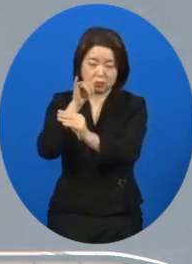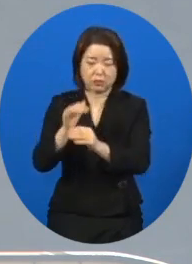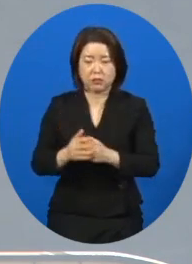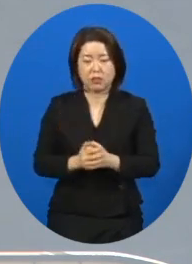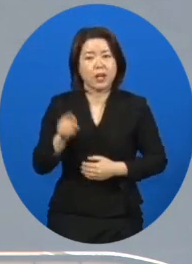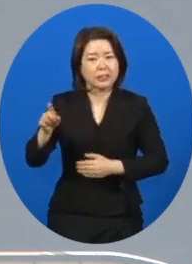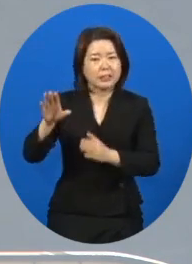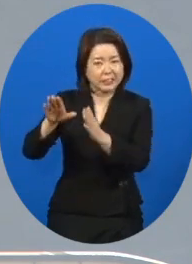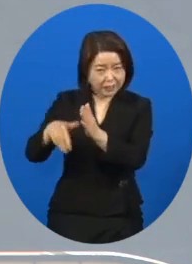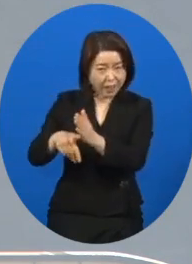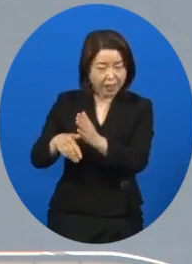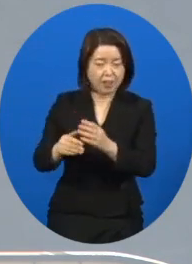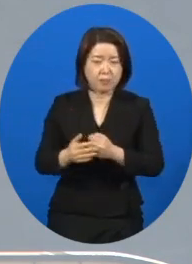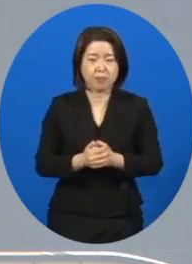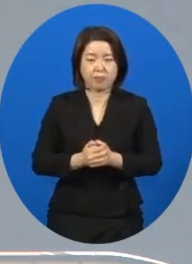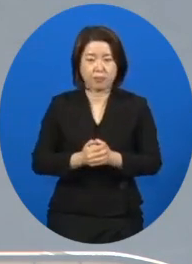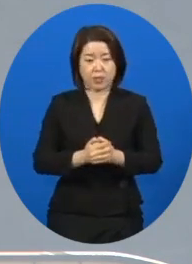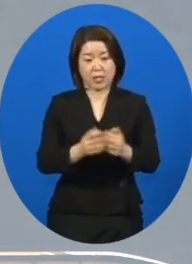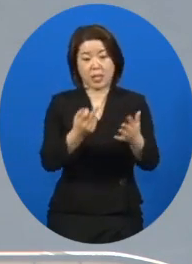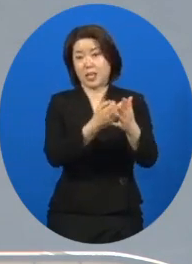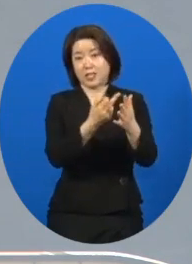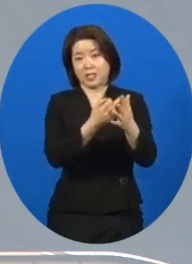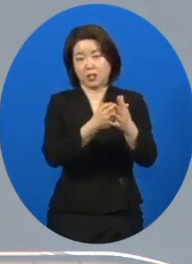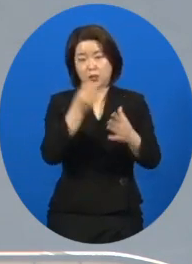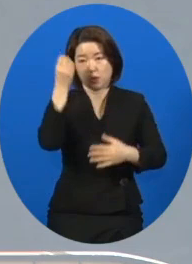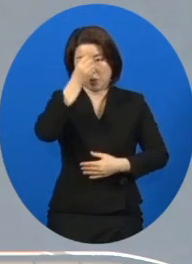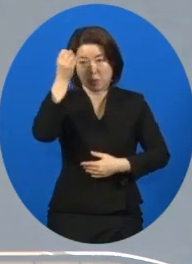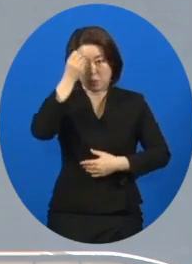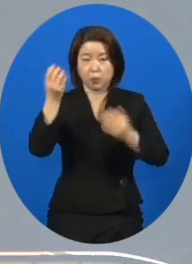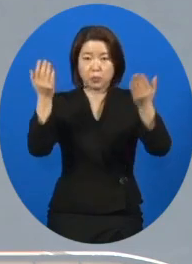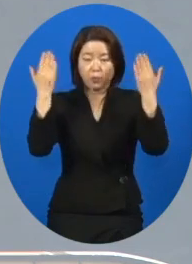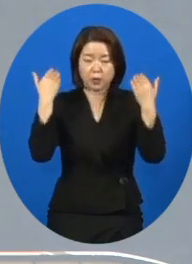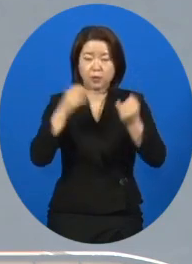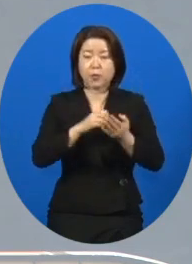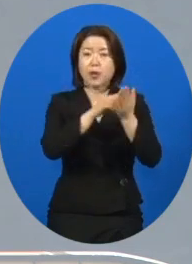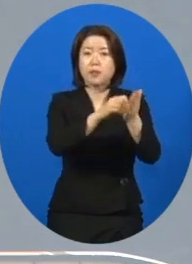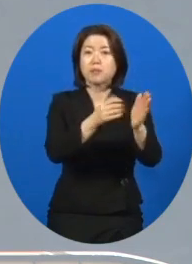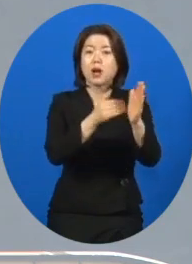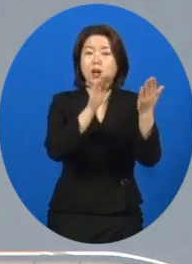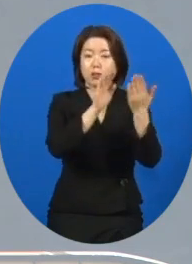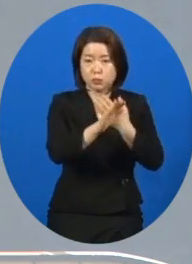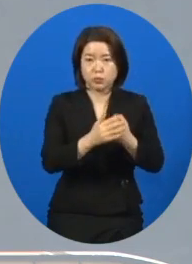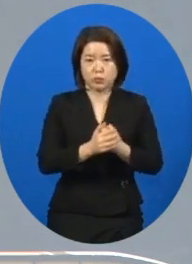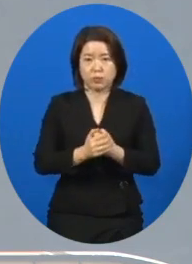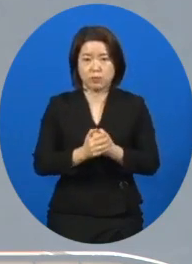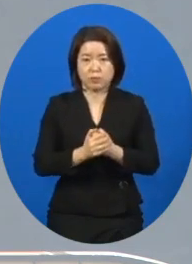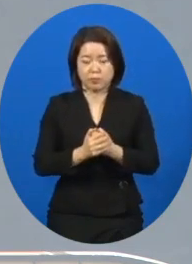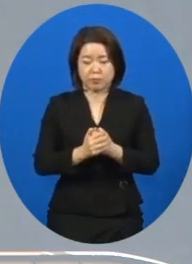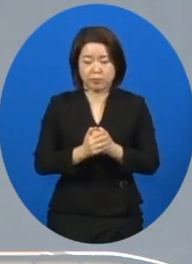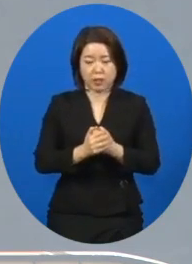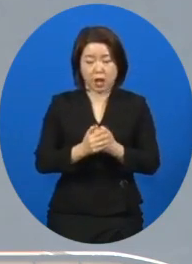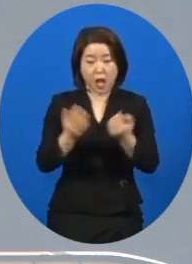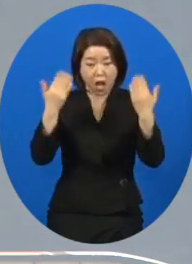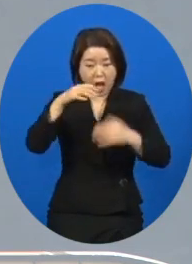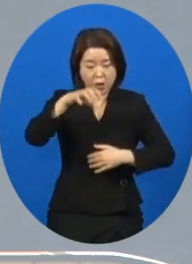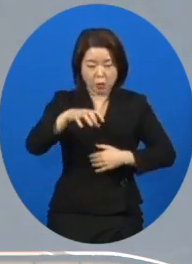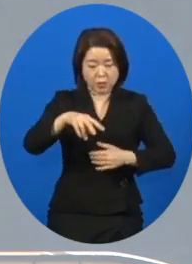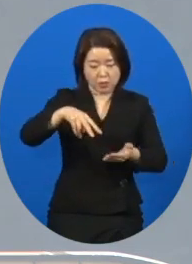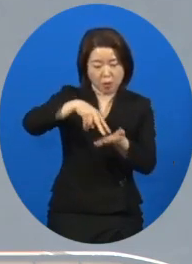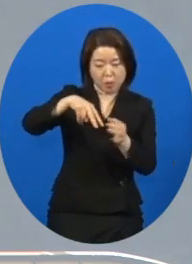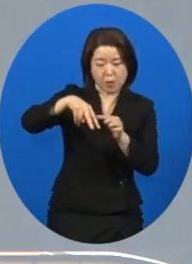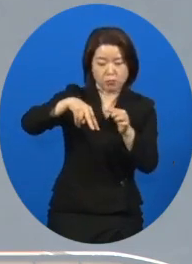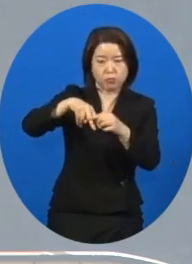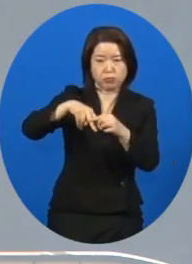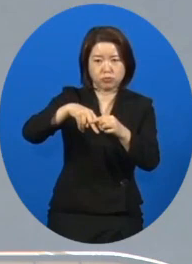그때 그 큰아들이 고등학교 들어가서 학교에서 무릎을 다쳤는데 아주